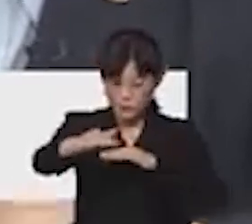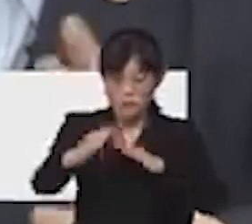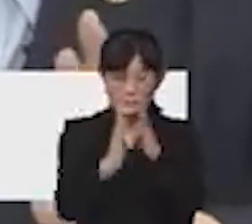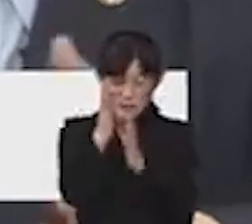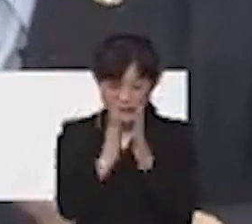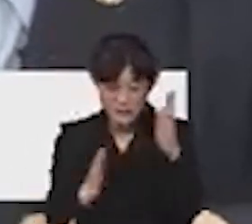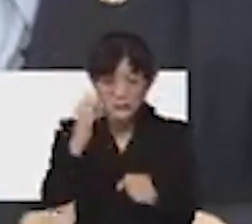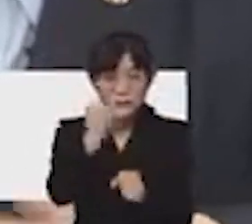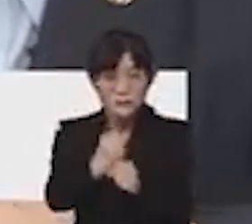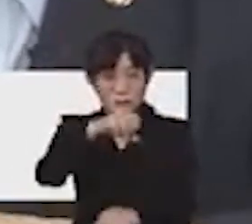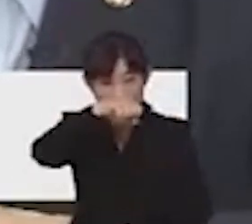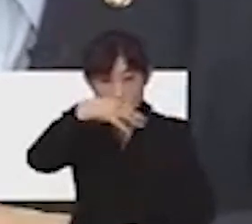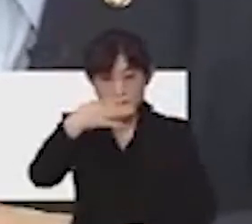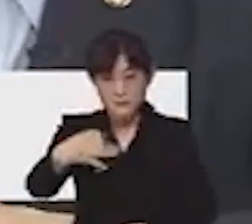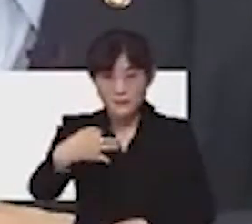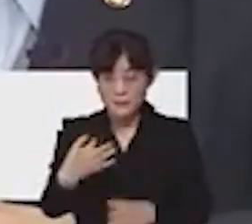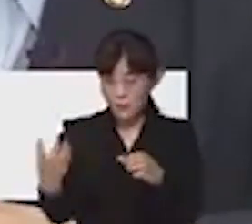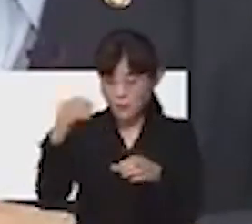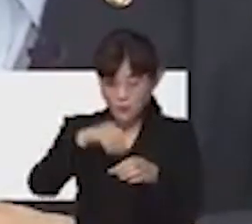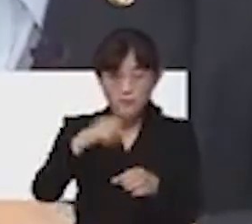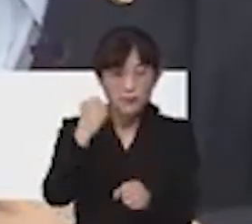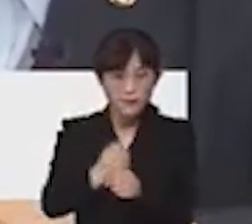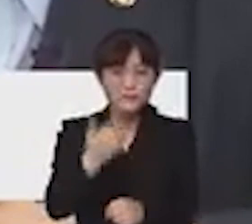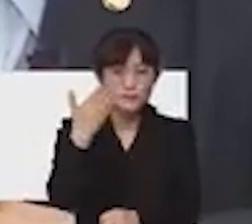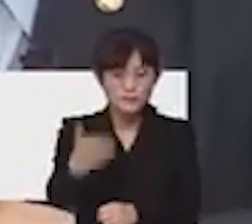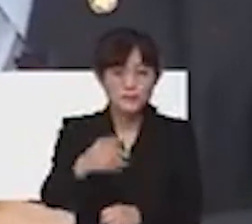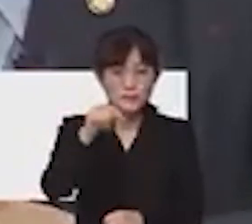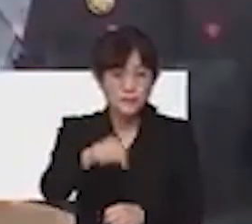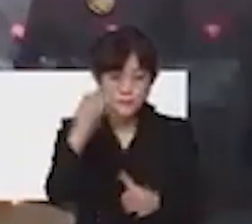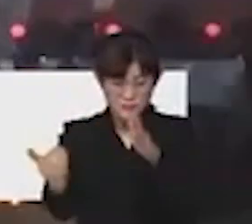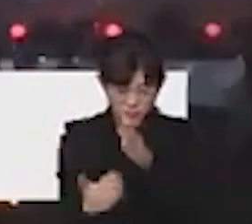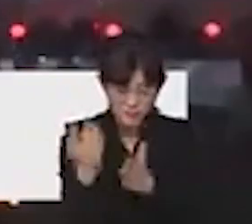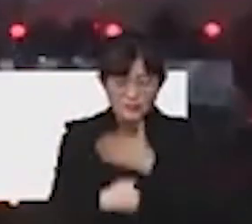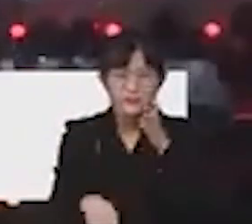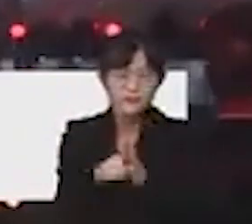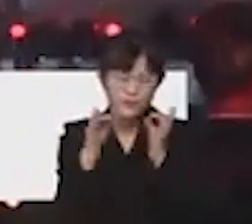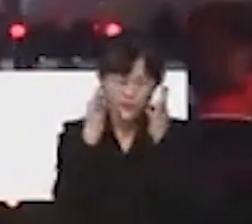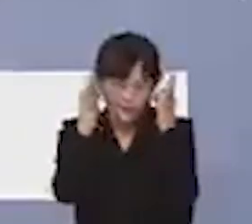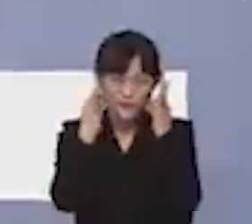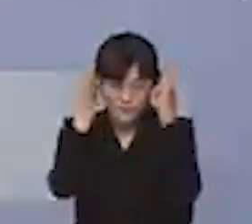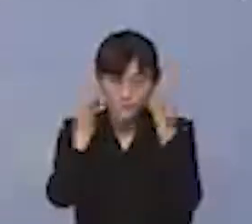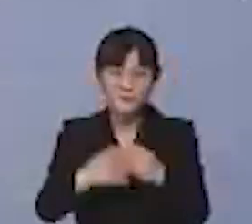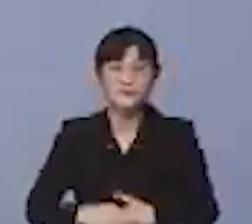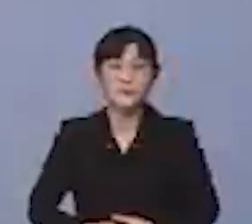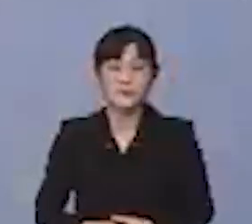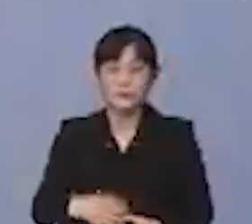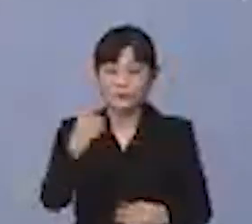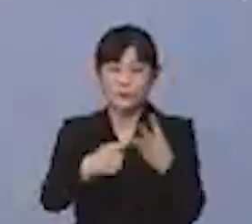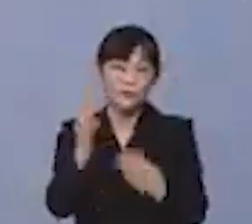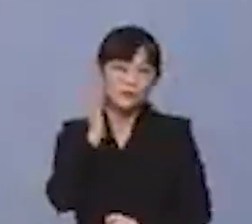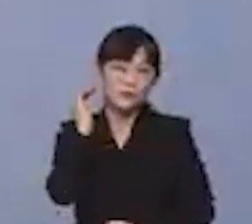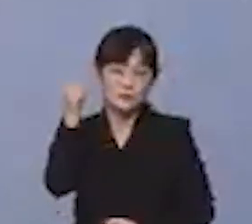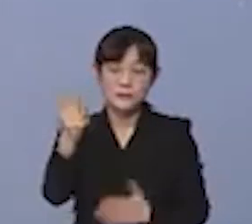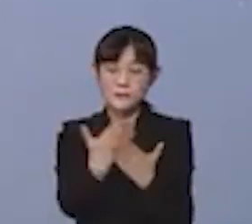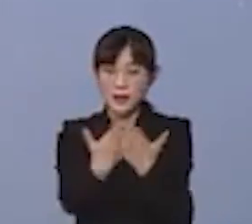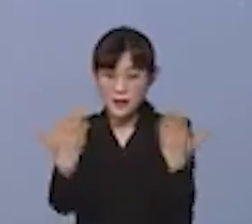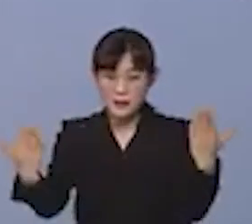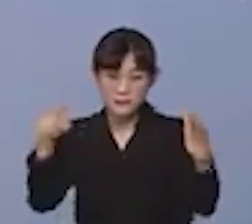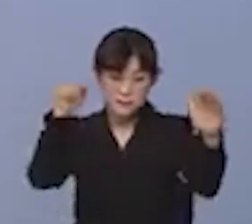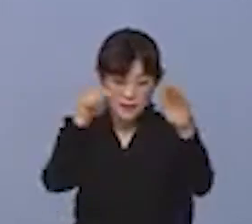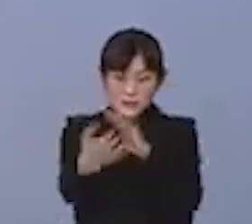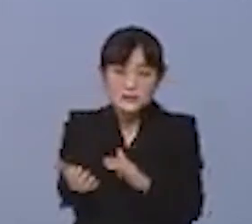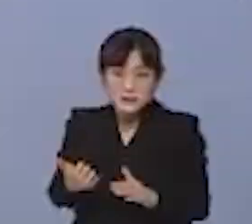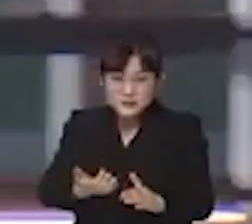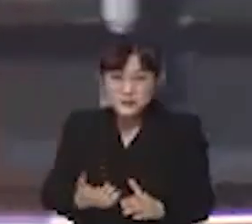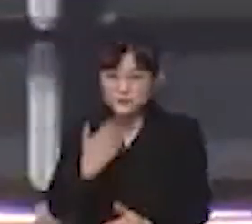됐고 이것이 실현되게 하는데 제가 조금 노력을 했습니다. 윤석열 대통령은 박람회장 방문에